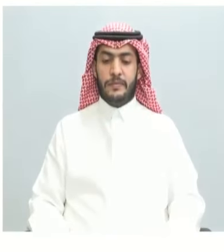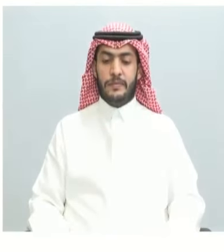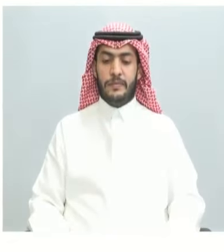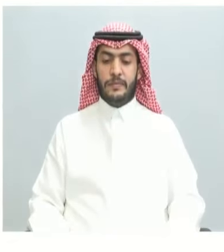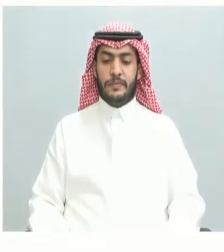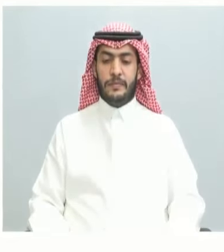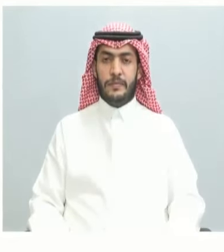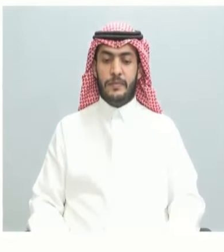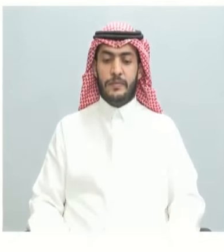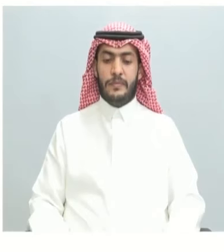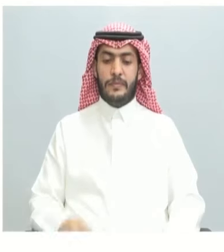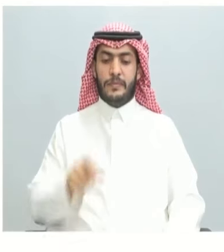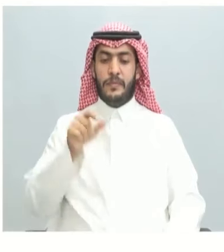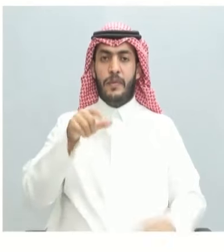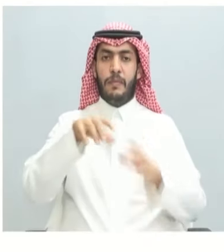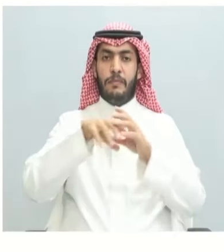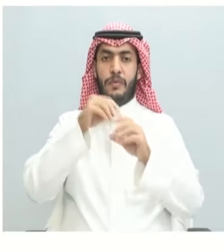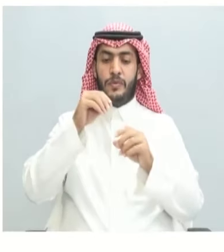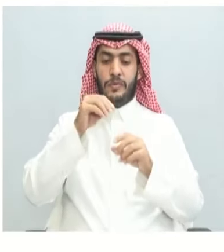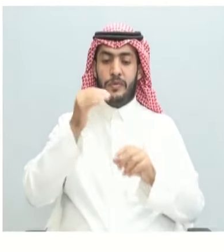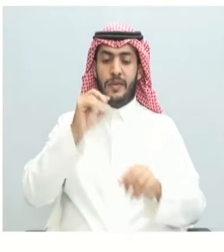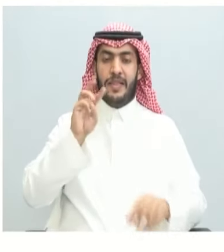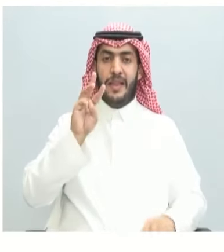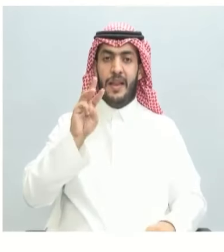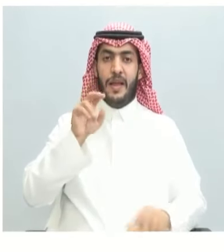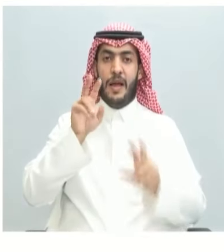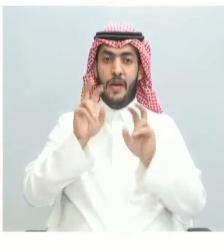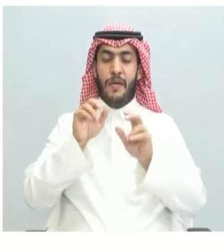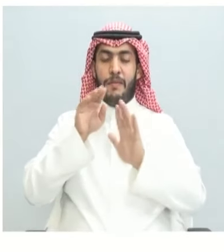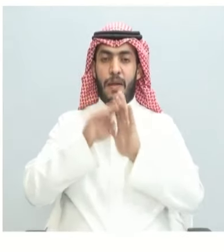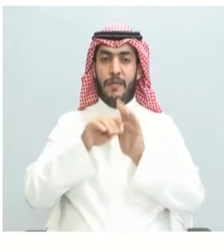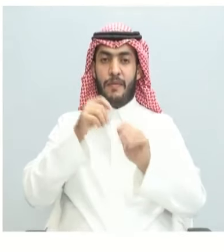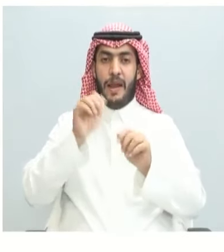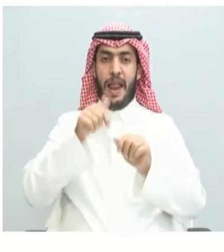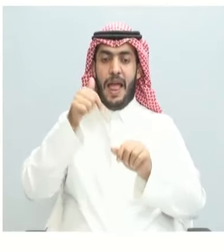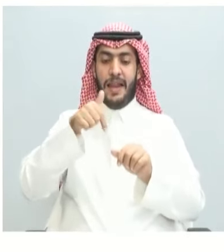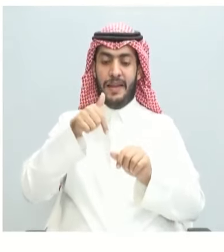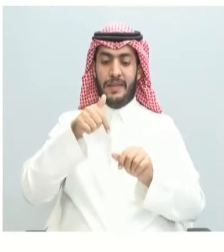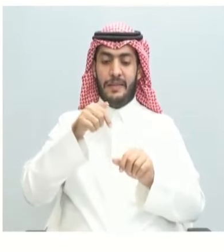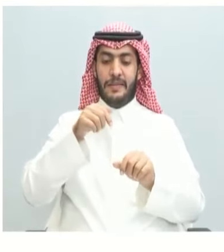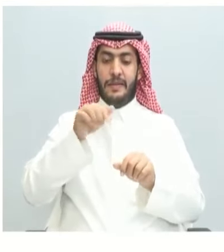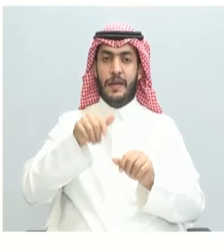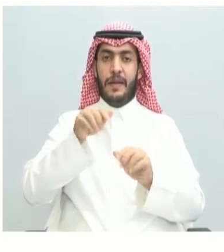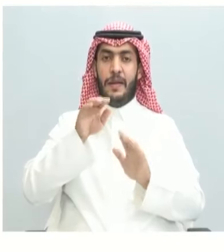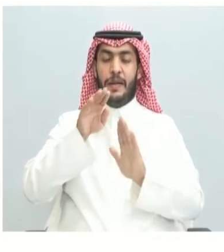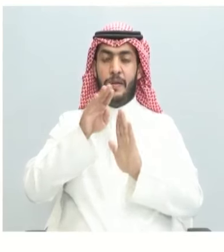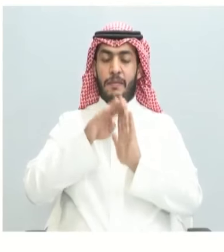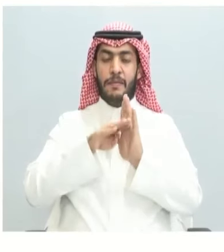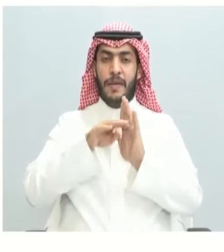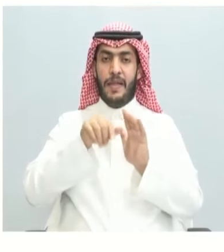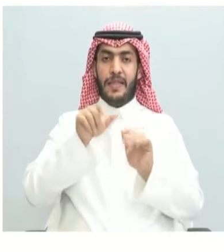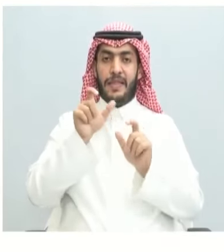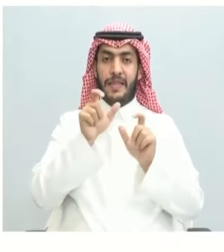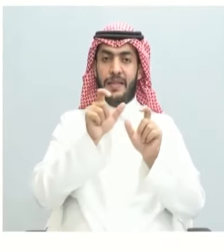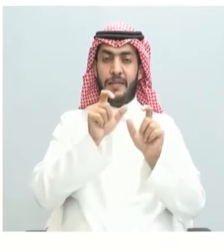الكل احسنتم في المشروع ثلاثه اوقف المقطع البرمجي الحالي تقوم هذه اللبنا او توقف